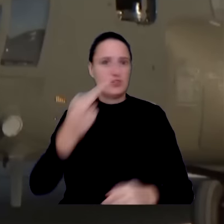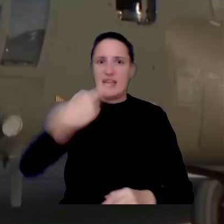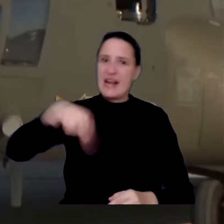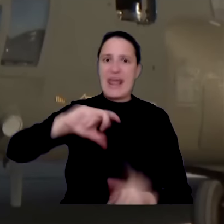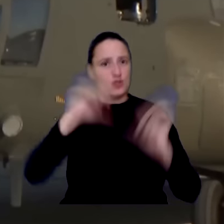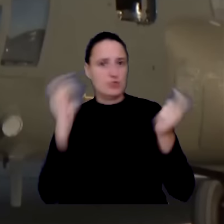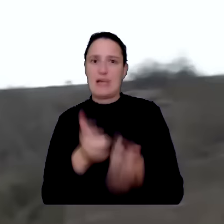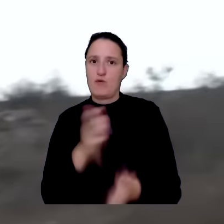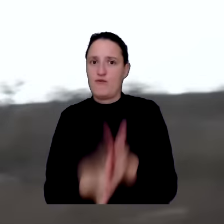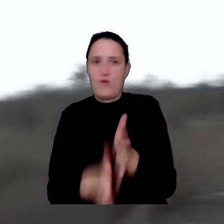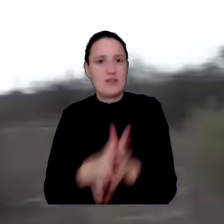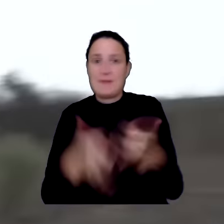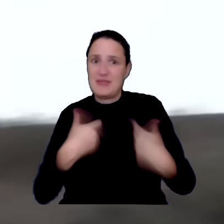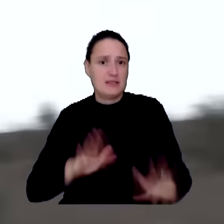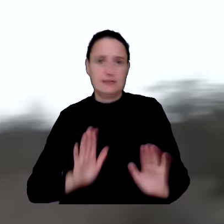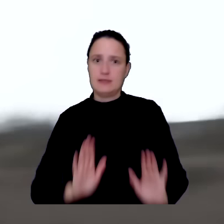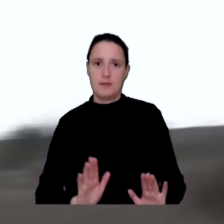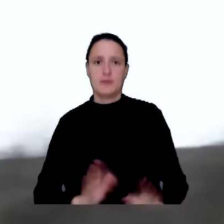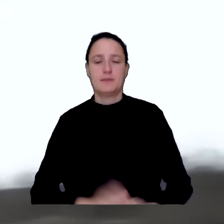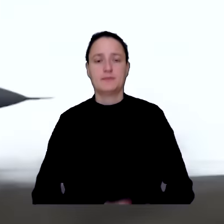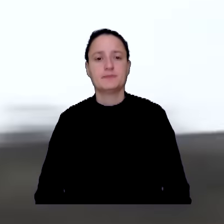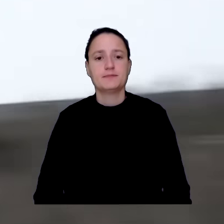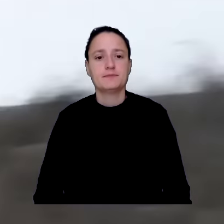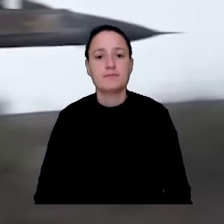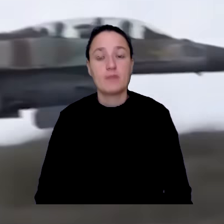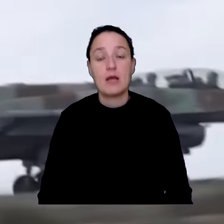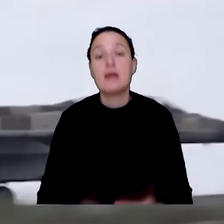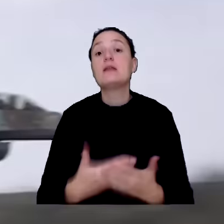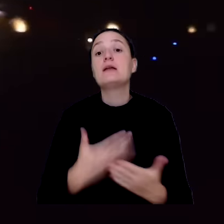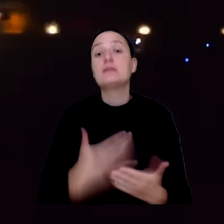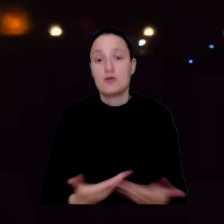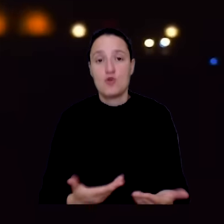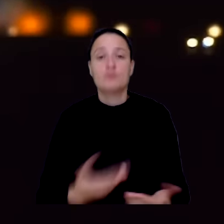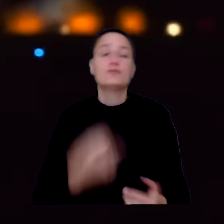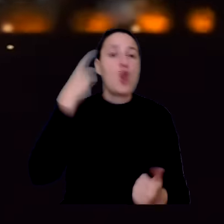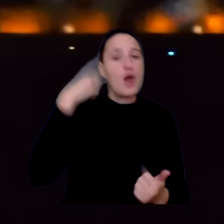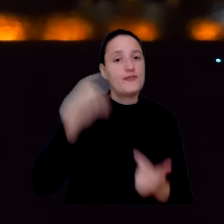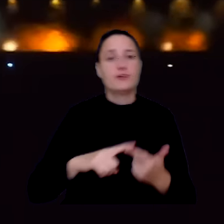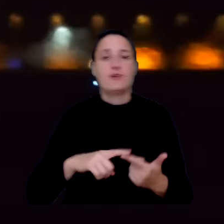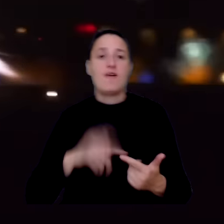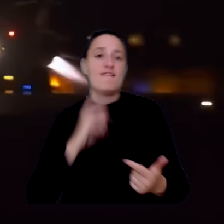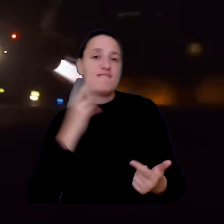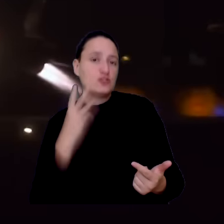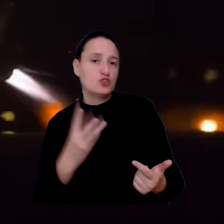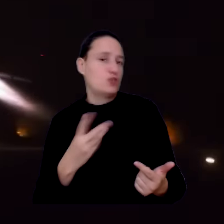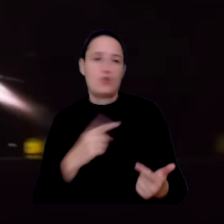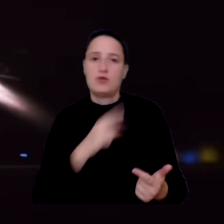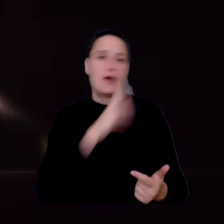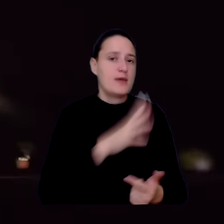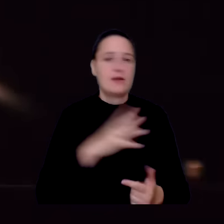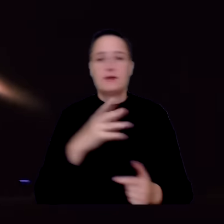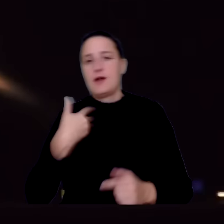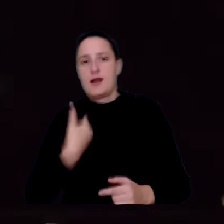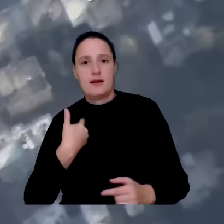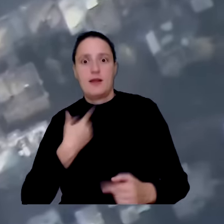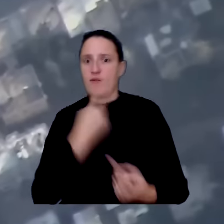szerszą wojnę regionalną. Stąd właśnie zarówno Londyn, jak i Waszyngton miały wykluczyć z listy zarówno ośrodki